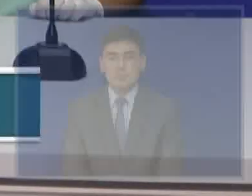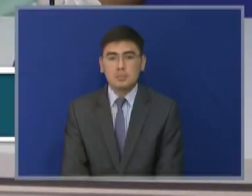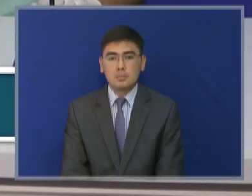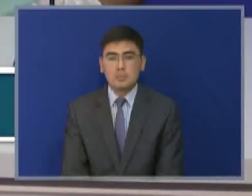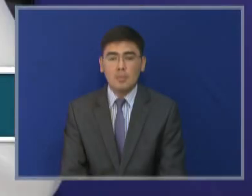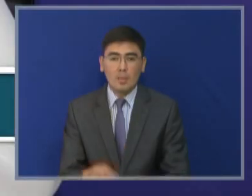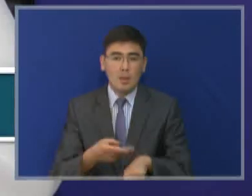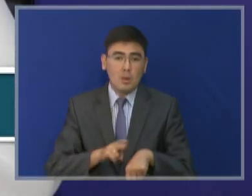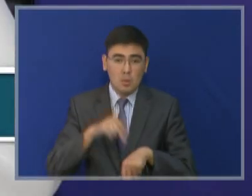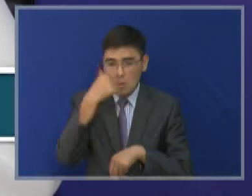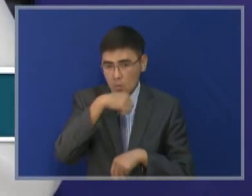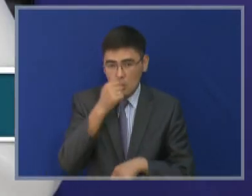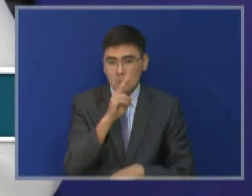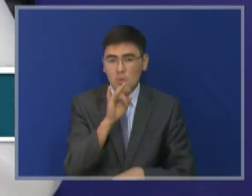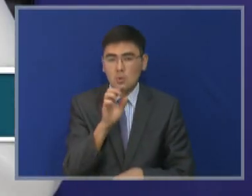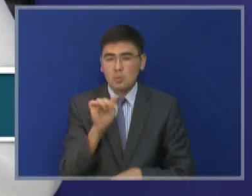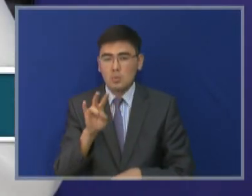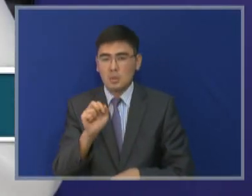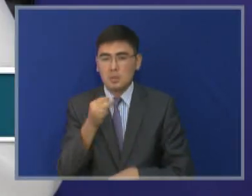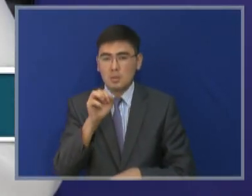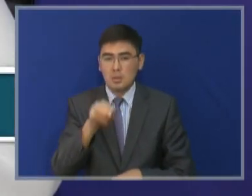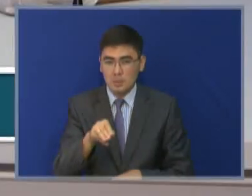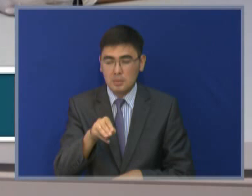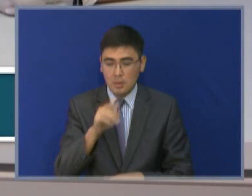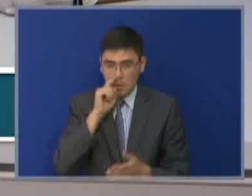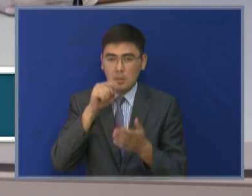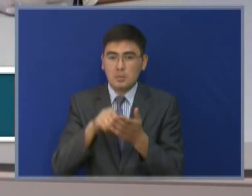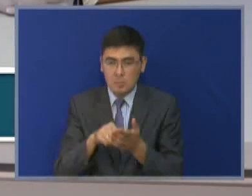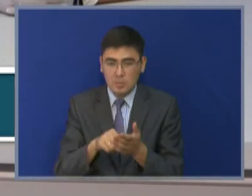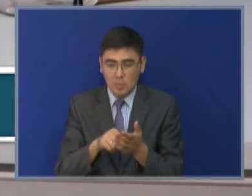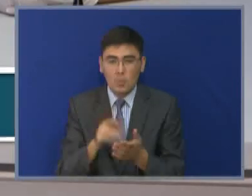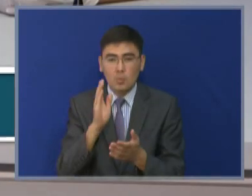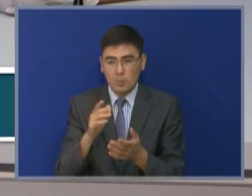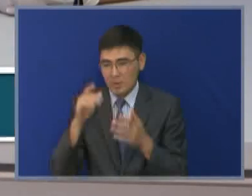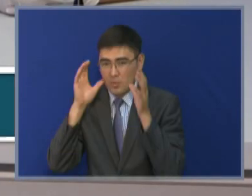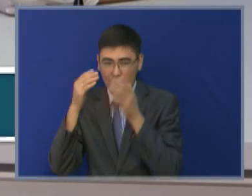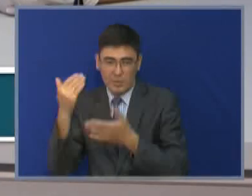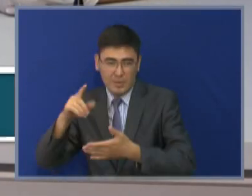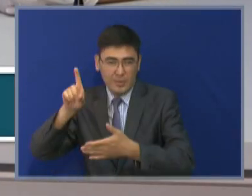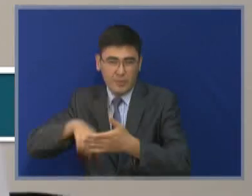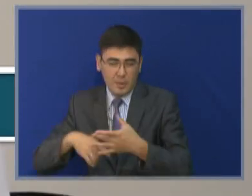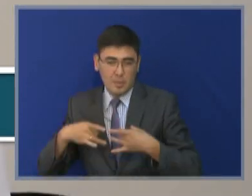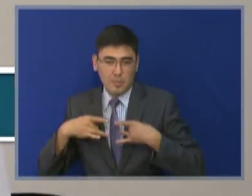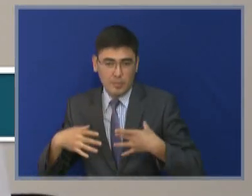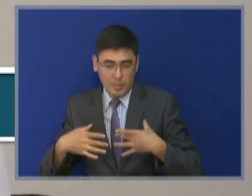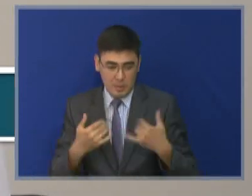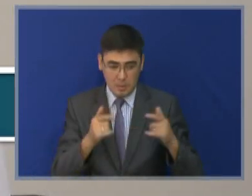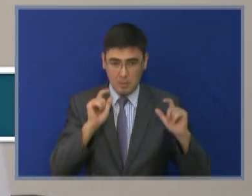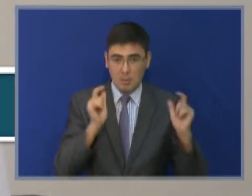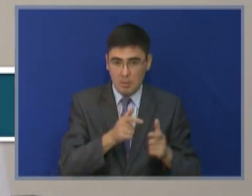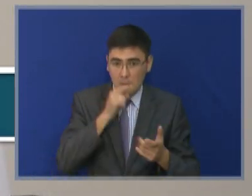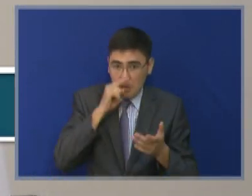Биылғы Құрбан айт мерекесі 31 шілде мен тамыздың 1-2 күндері аралығында өтеді. Діни мереке еліміздегі карантин уақытына сәйкес